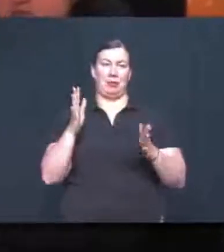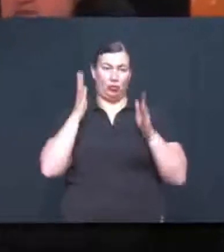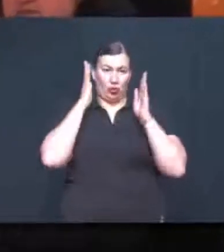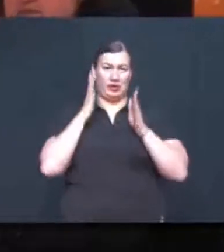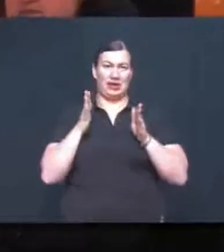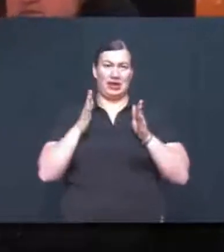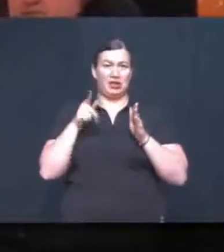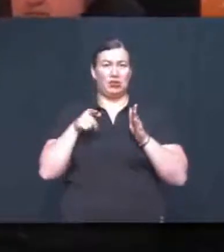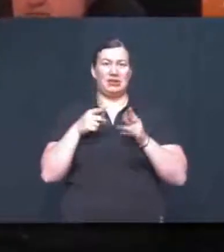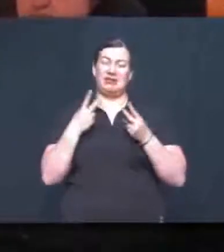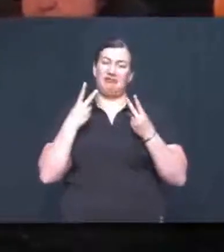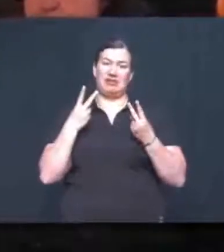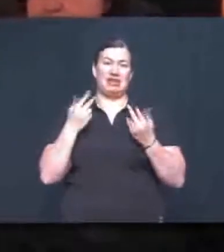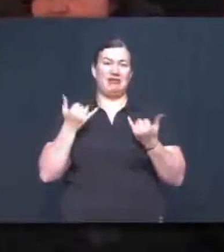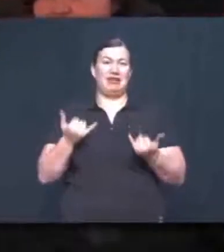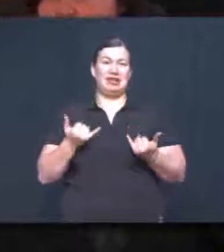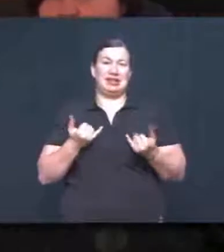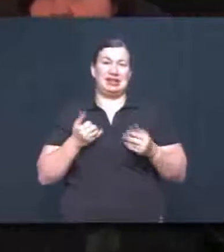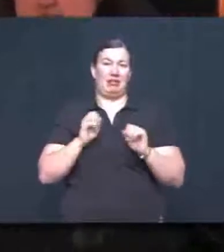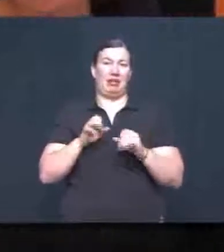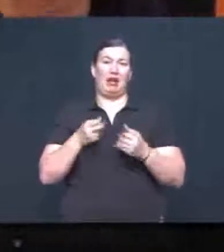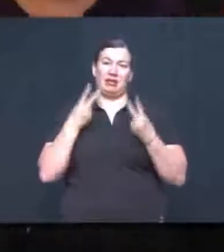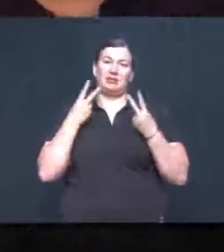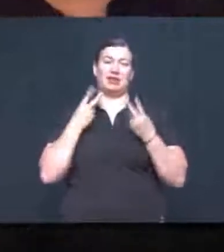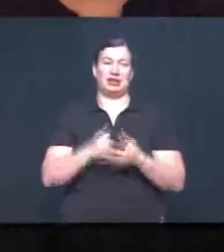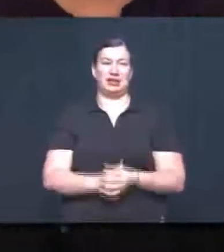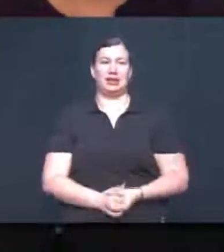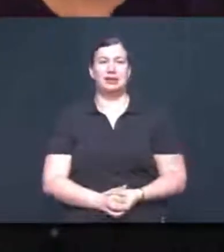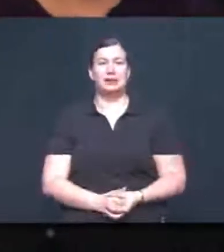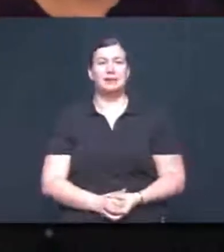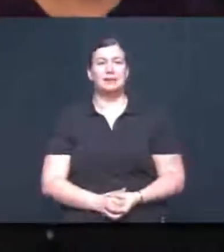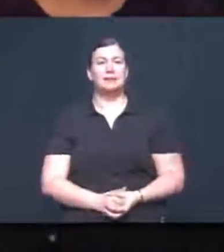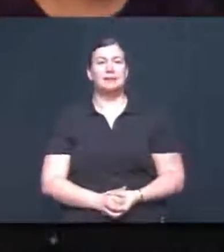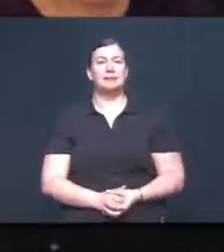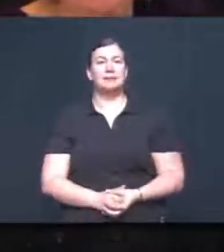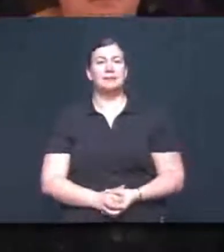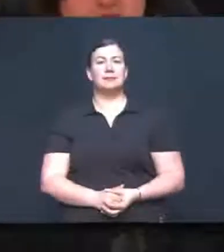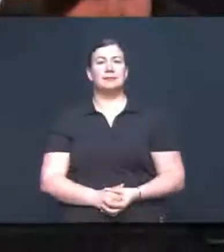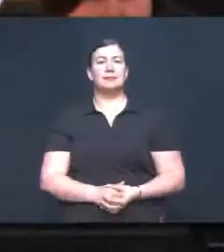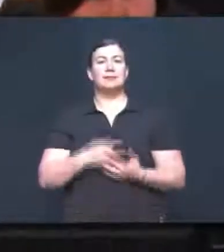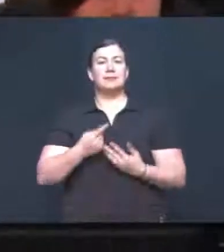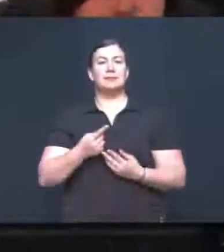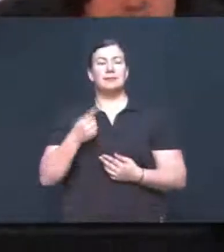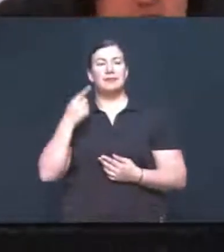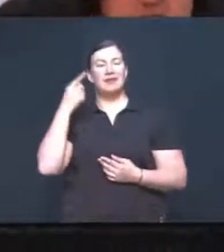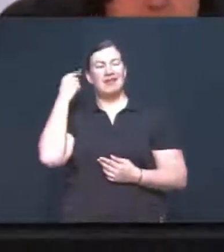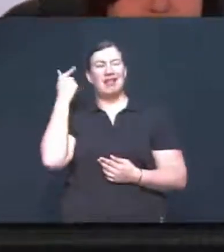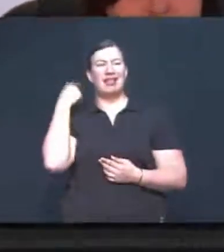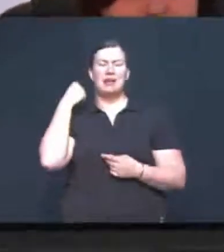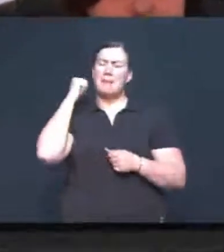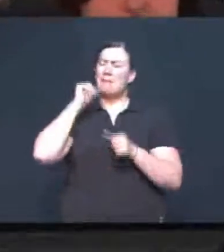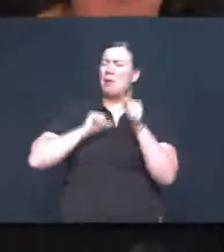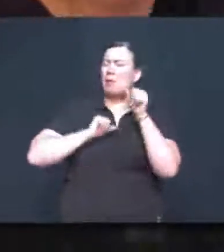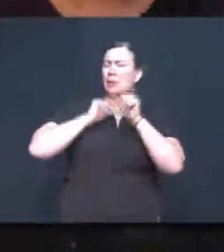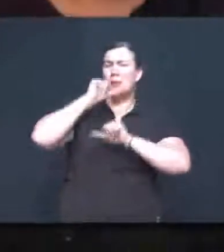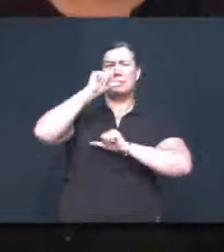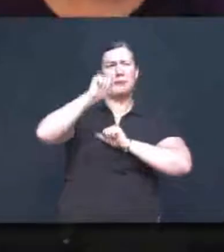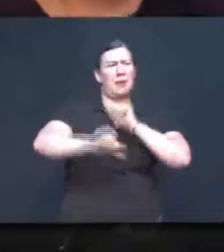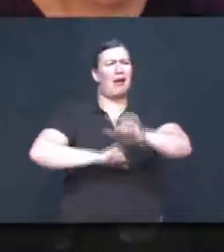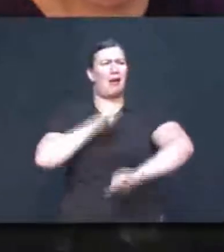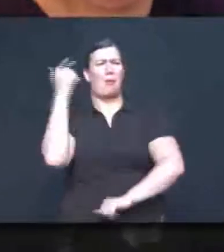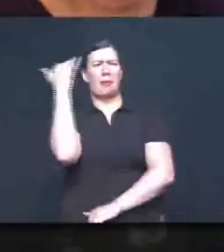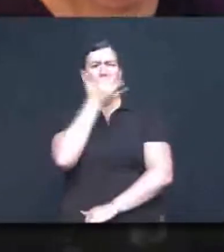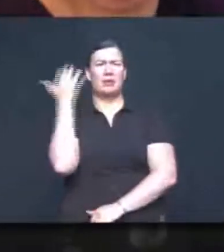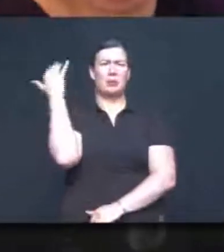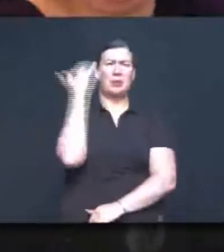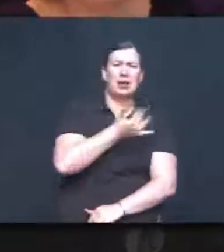konzentrieren das ist verdammt wichtig was ich euch jetzt erkläre wir haben uns die Nacht um die Ohren geschlagen und uns Verfahren zu überlegen